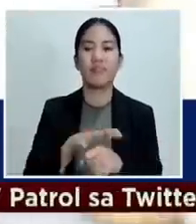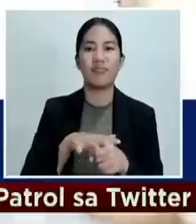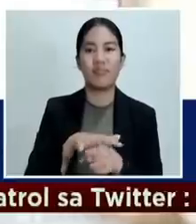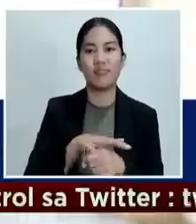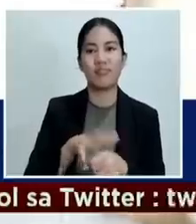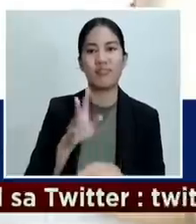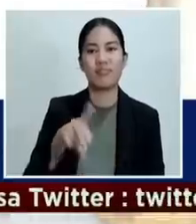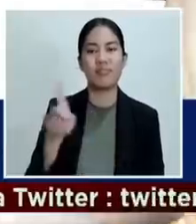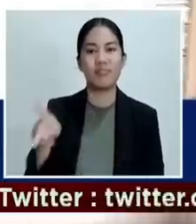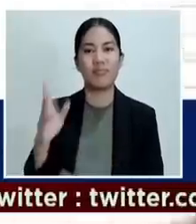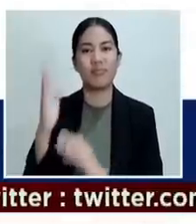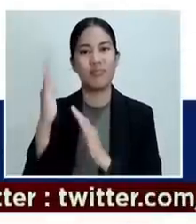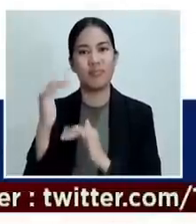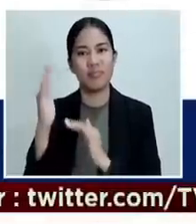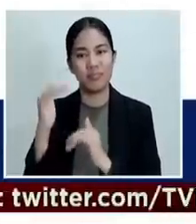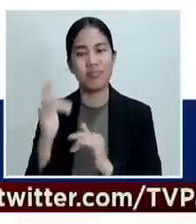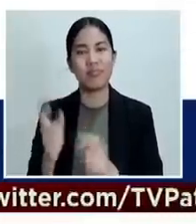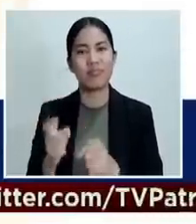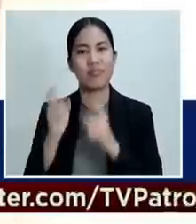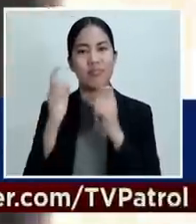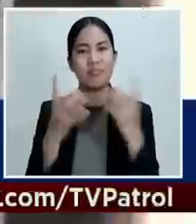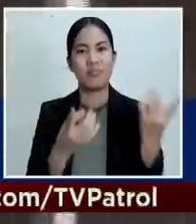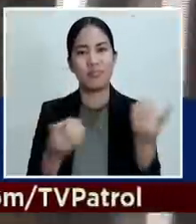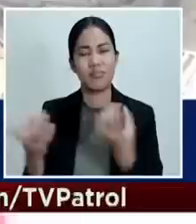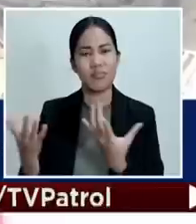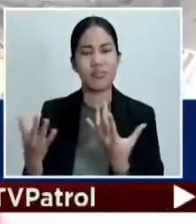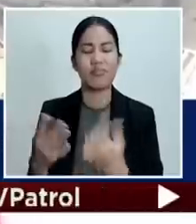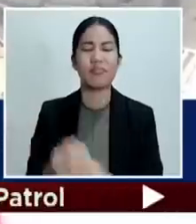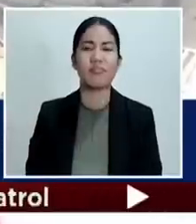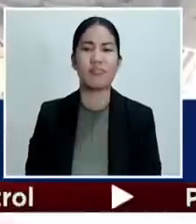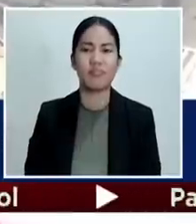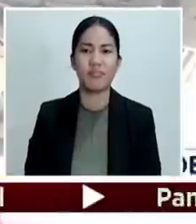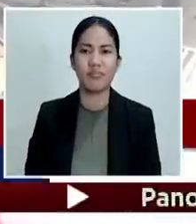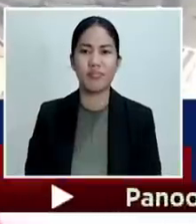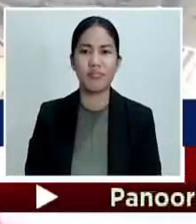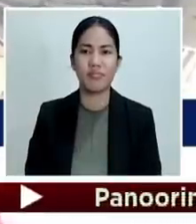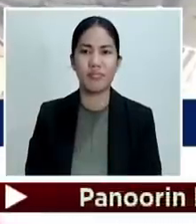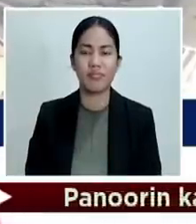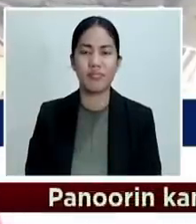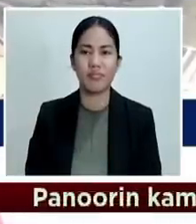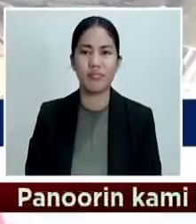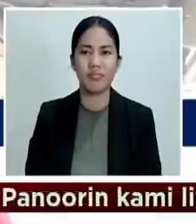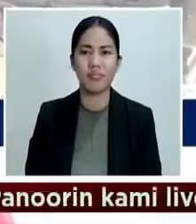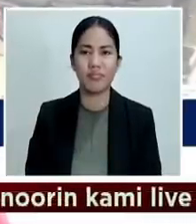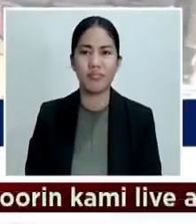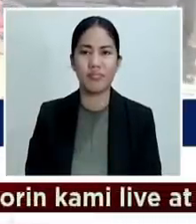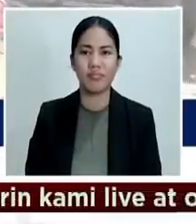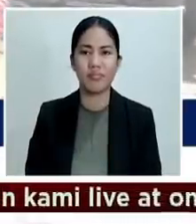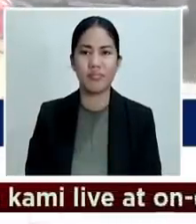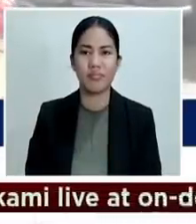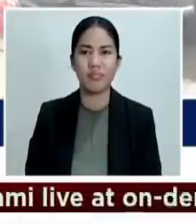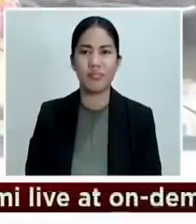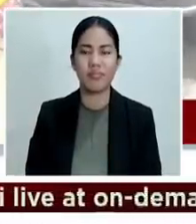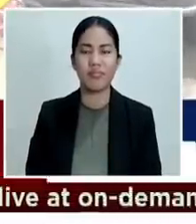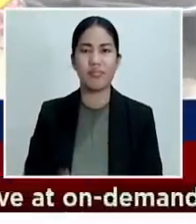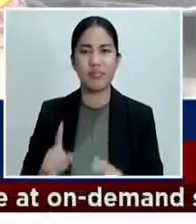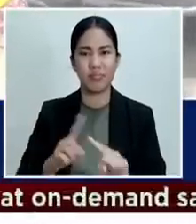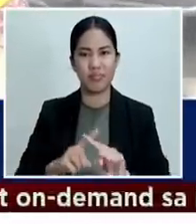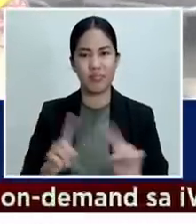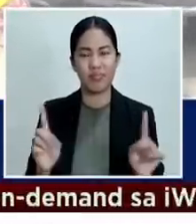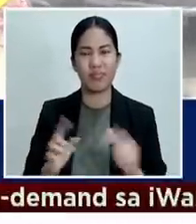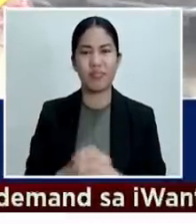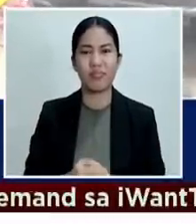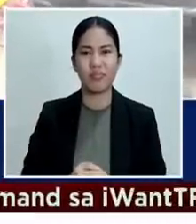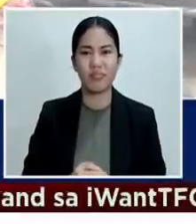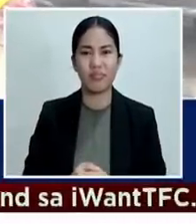mapapadali yung deliver. Eh, hindi. Siyempre, dahil gawa ng sobrang lakas ng baano,